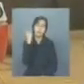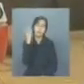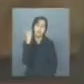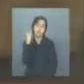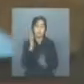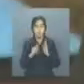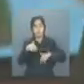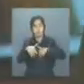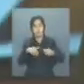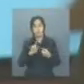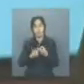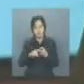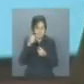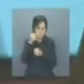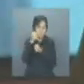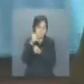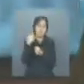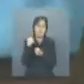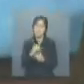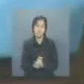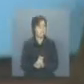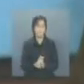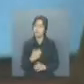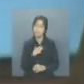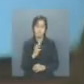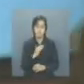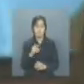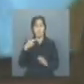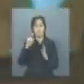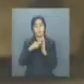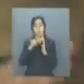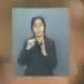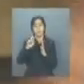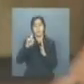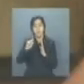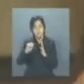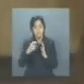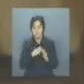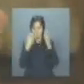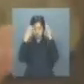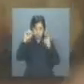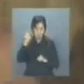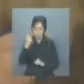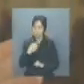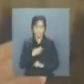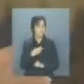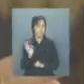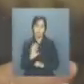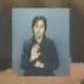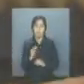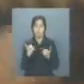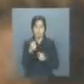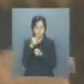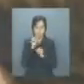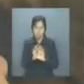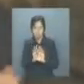วมตัวประท้วงครั้งใหญ่ต่อต้านการหวนคืนสู่ตำแหน่งผู้นำสูงสุดของนายปูตินซึ่งถือเป็นการประท้วงครั้งใหญ่ที่สุดนับตั้ง